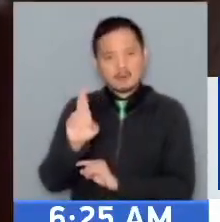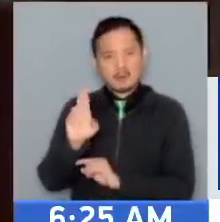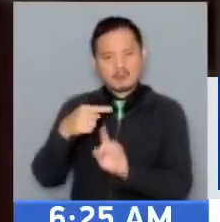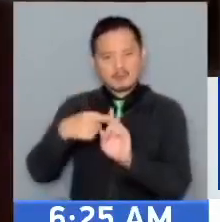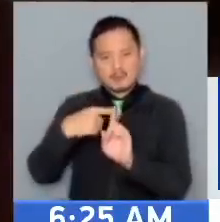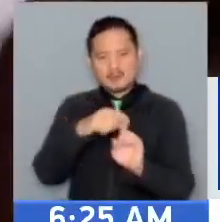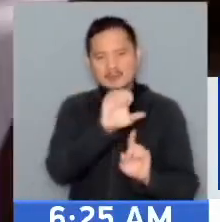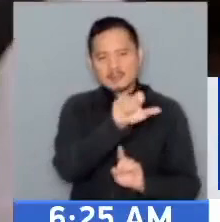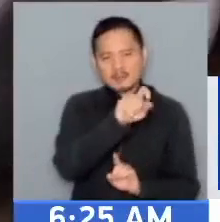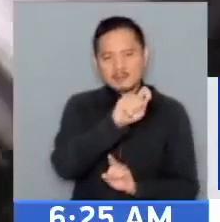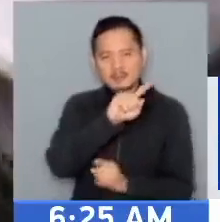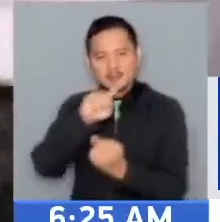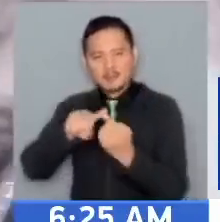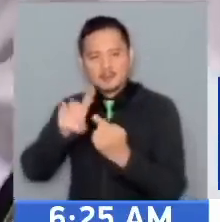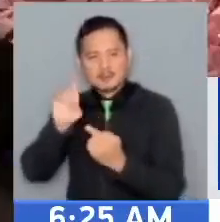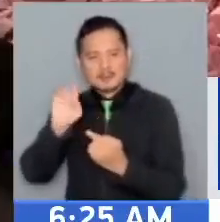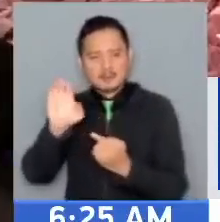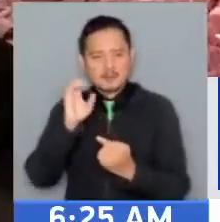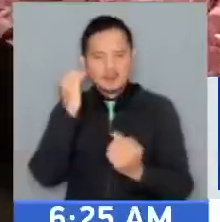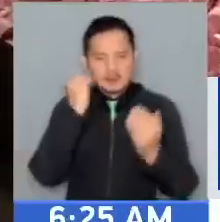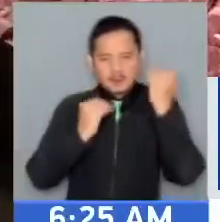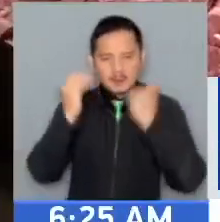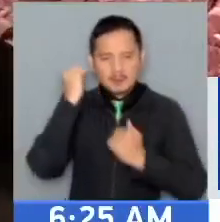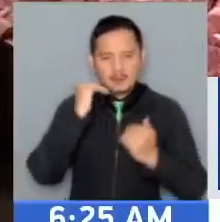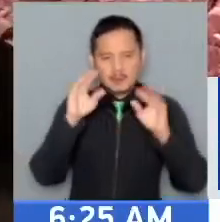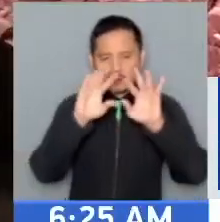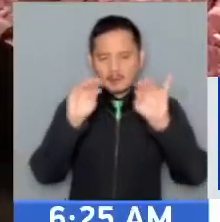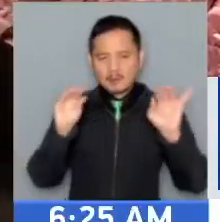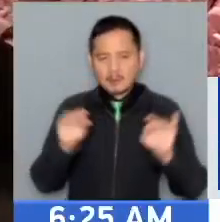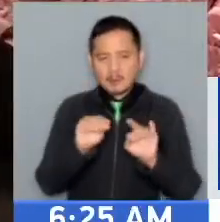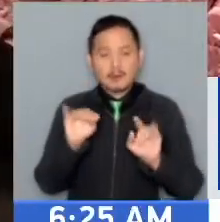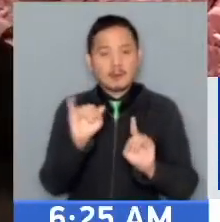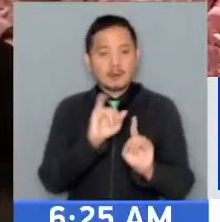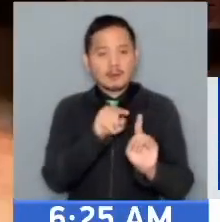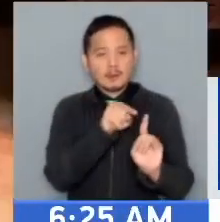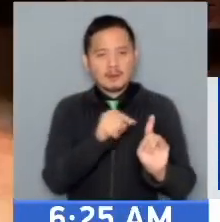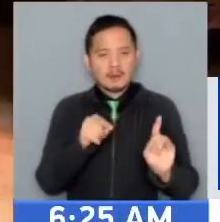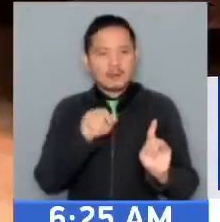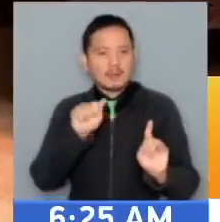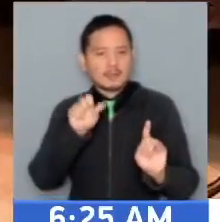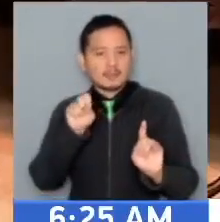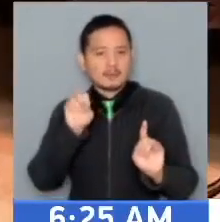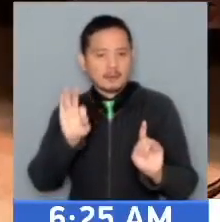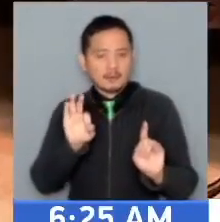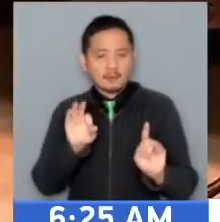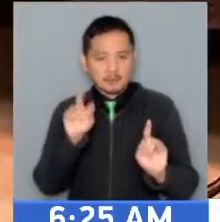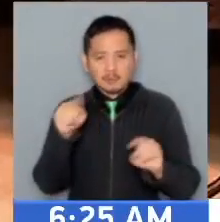Kung sakali, mapupuna naman daw ng mga import ang kakulangan ng local production.